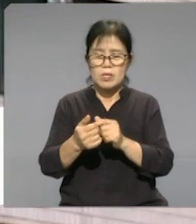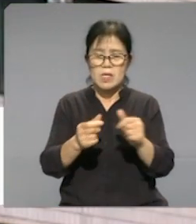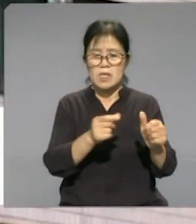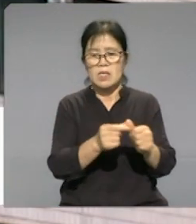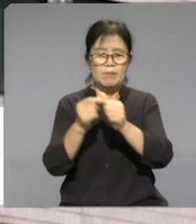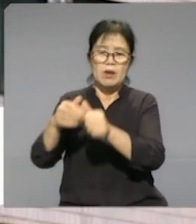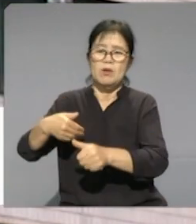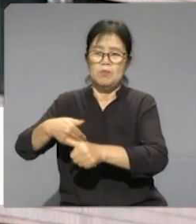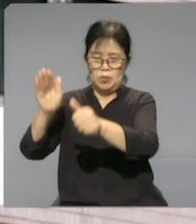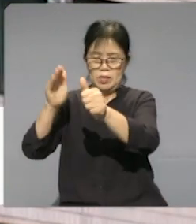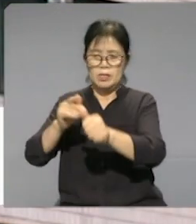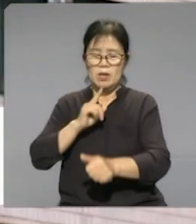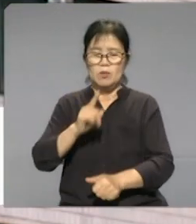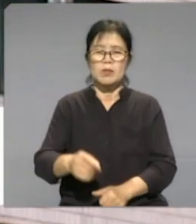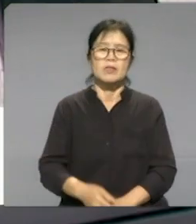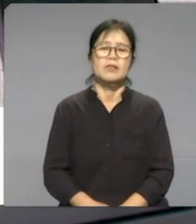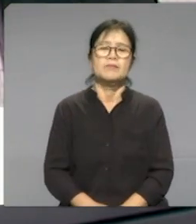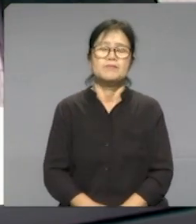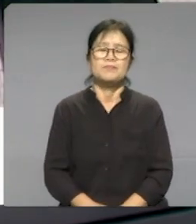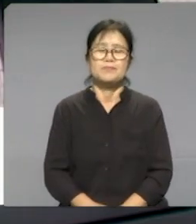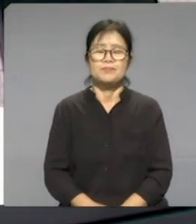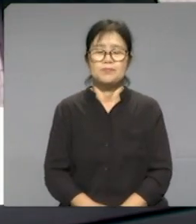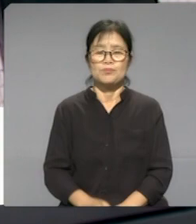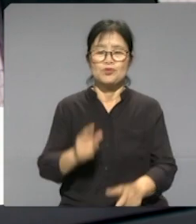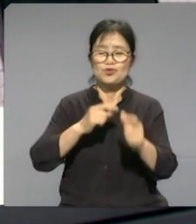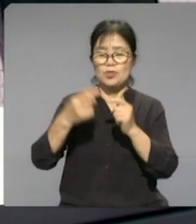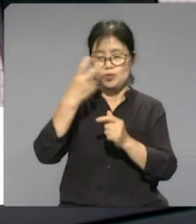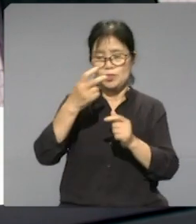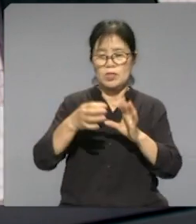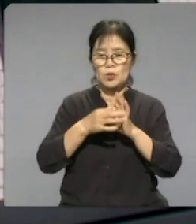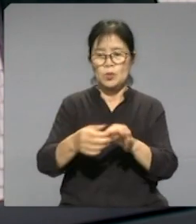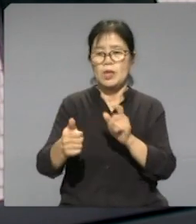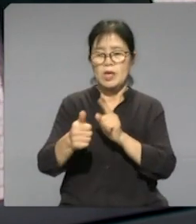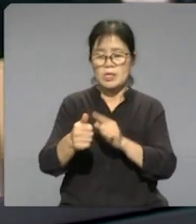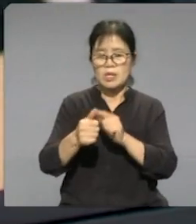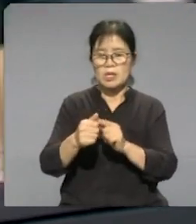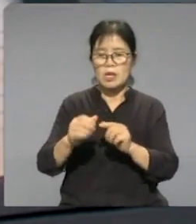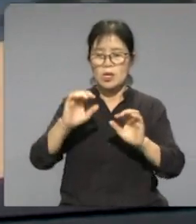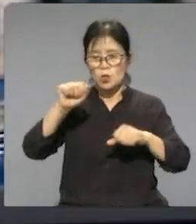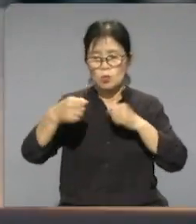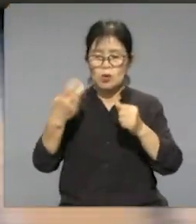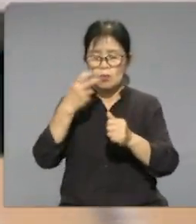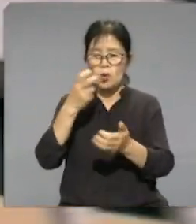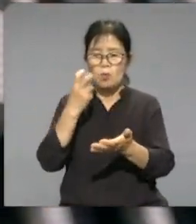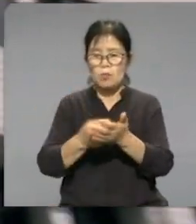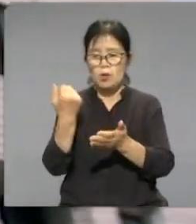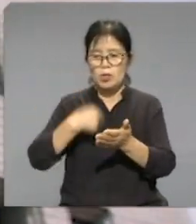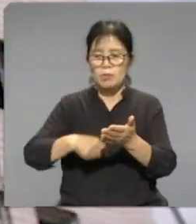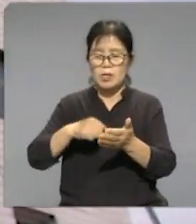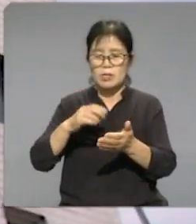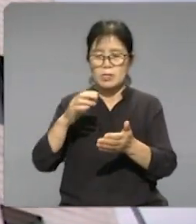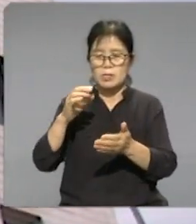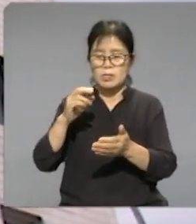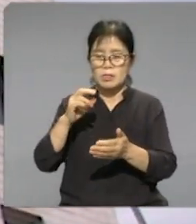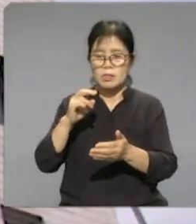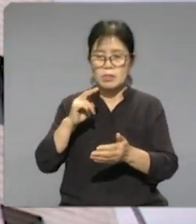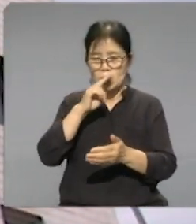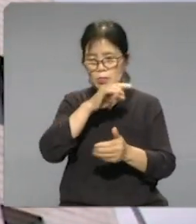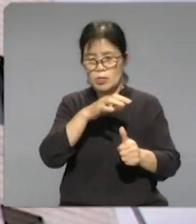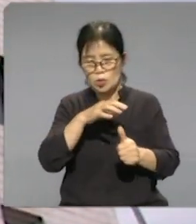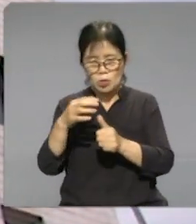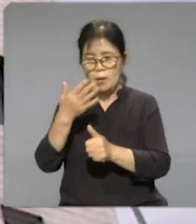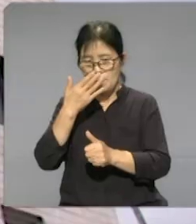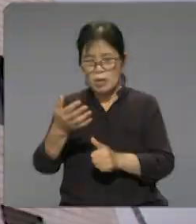보는 상태라고 진술했습니다 경찰은 추가 조사를 거쳐 a씨에게 동물보호법 위반 혐의를 적용할 수 있을지